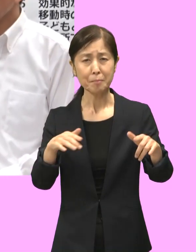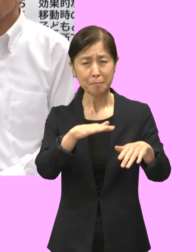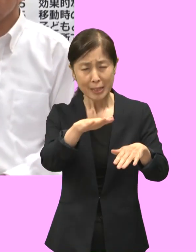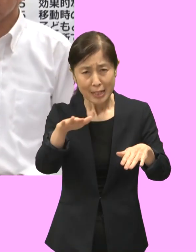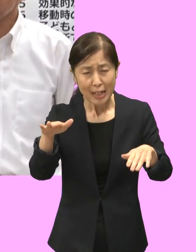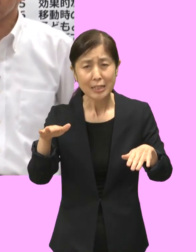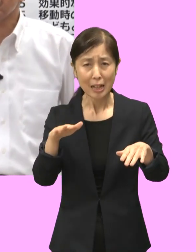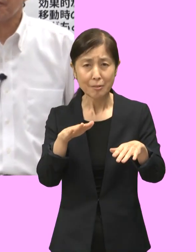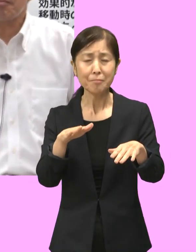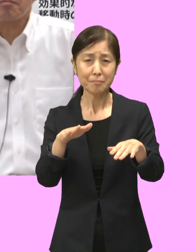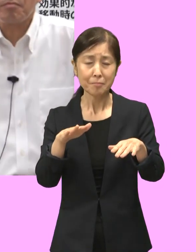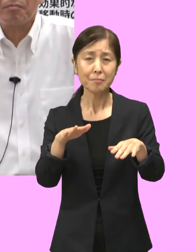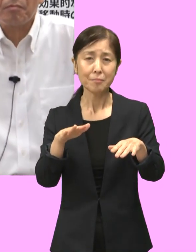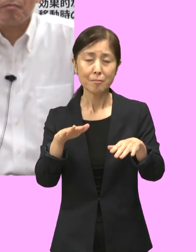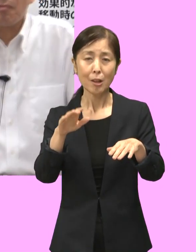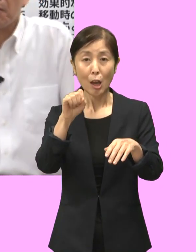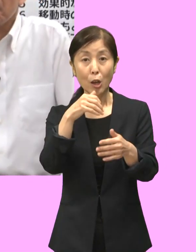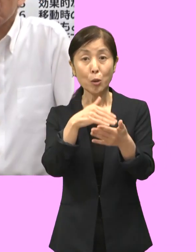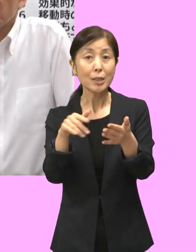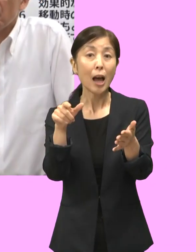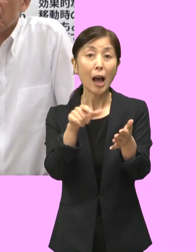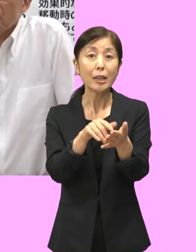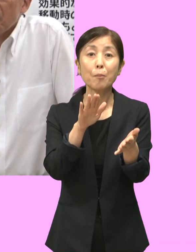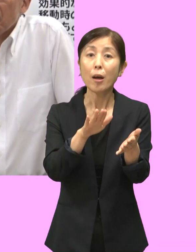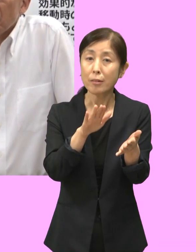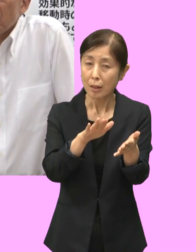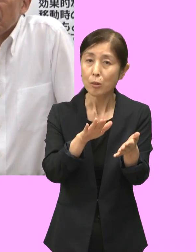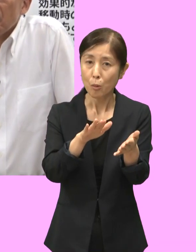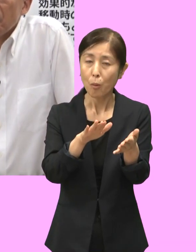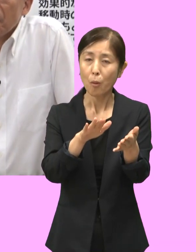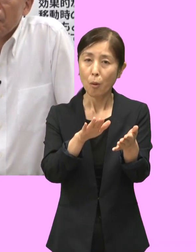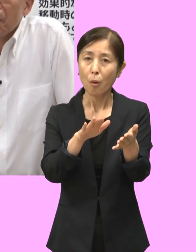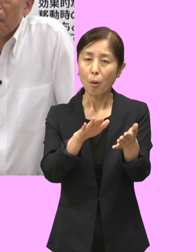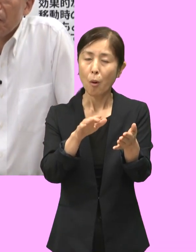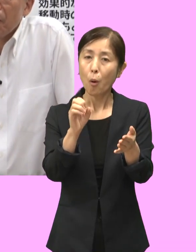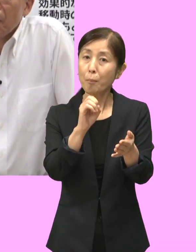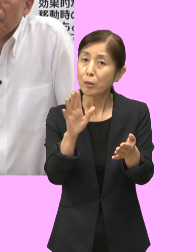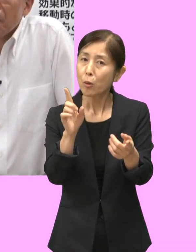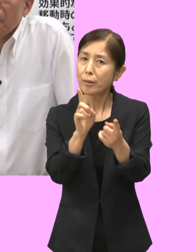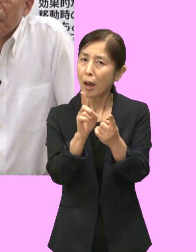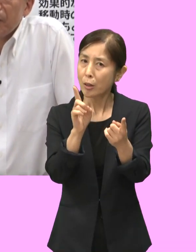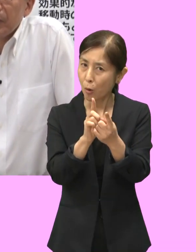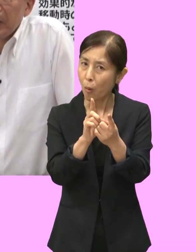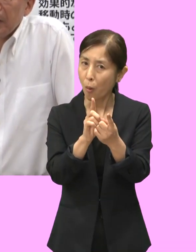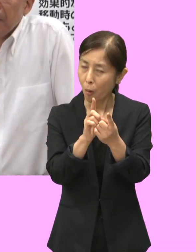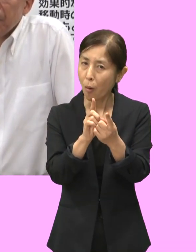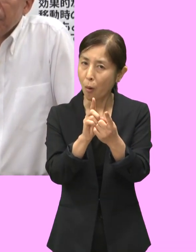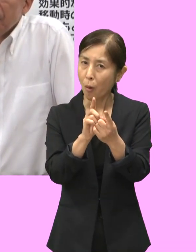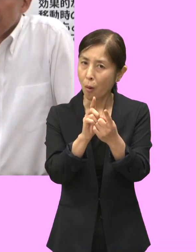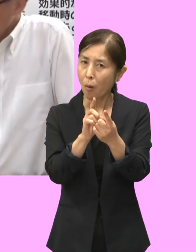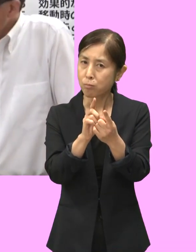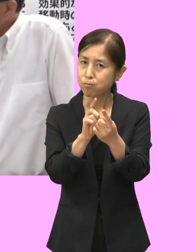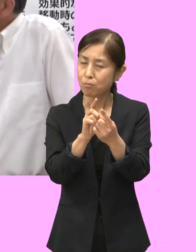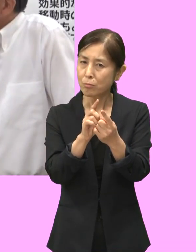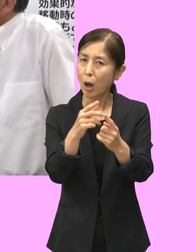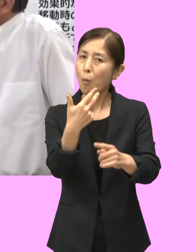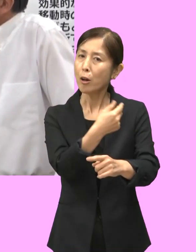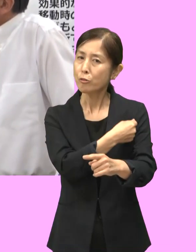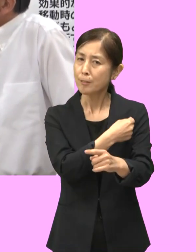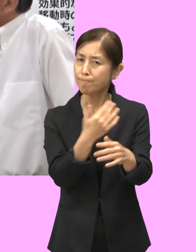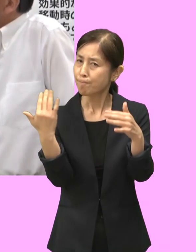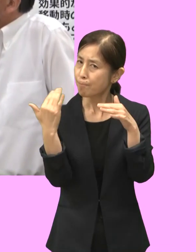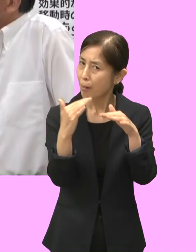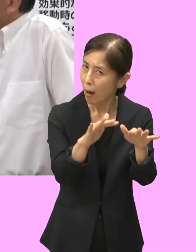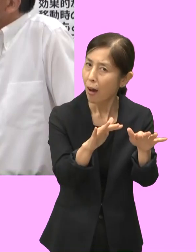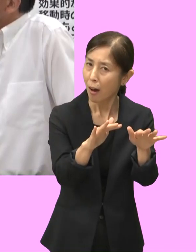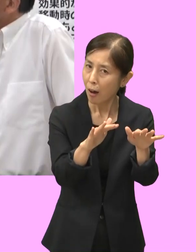ですね、今先ほど予算案でも形状でもありましたが、オミクロン株対応ワクチンに関して注目が高まってきていると思うん